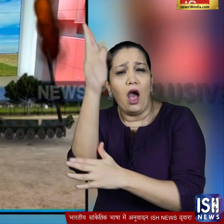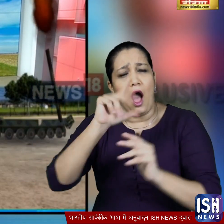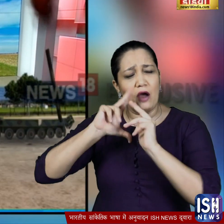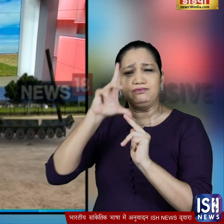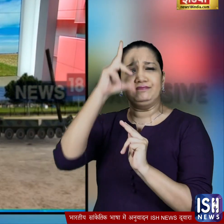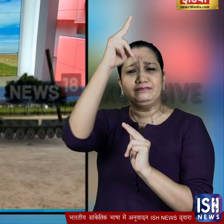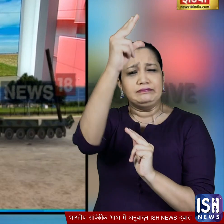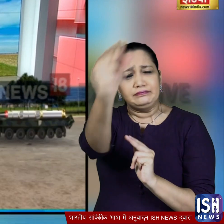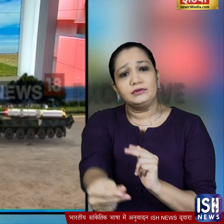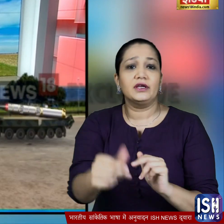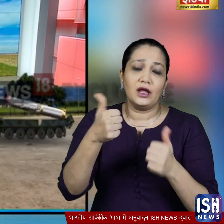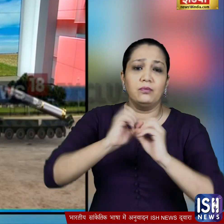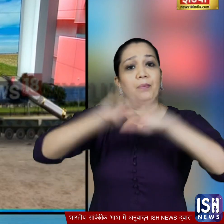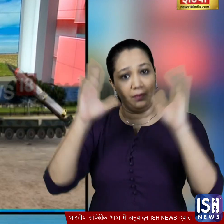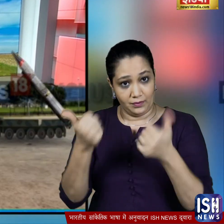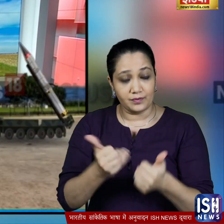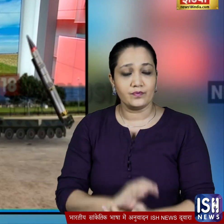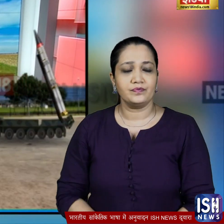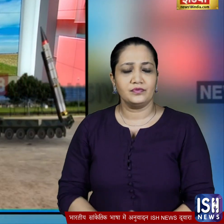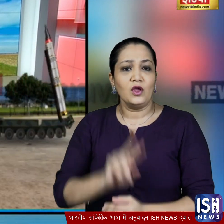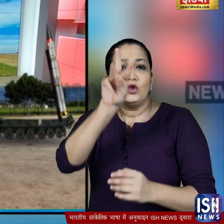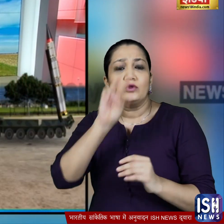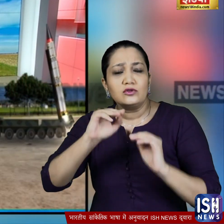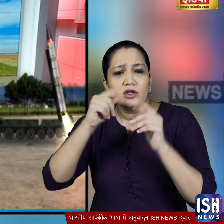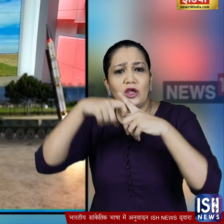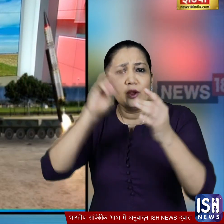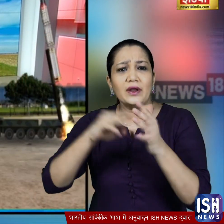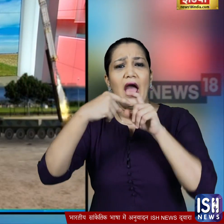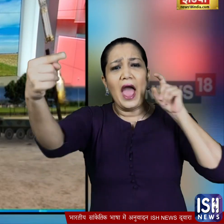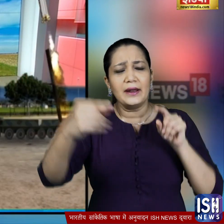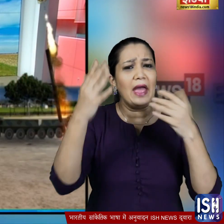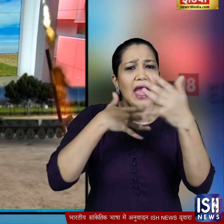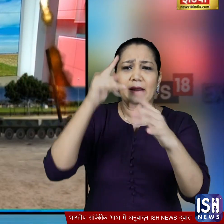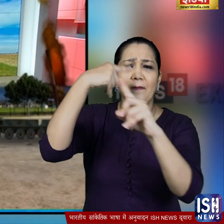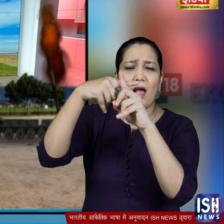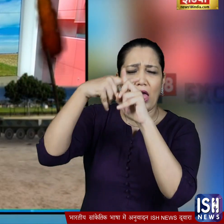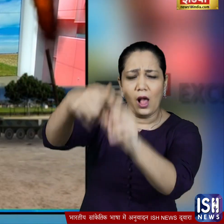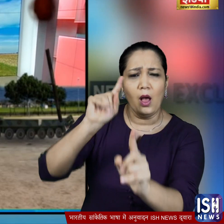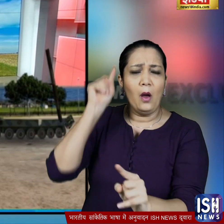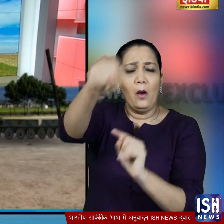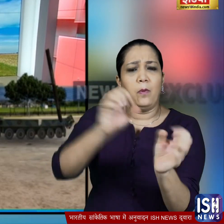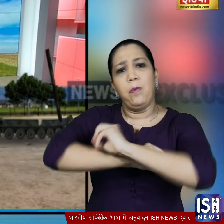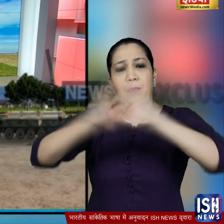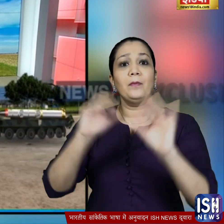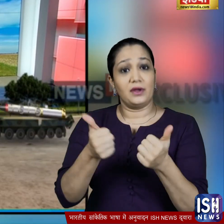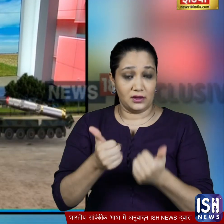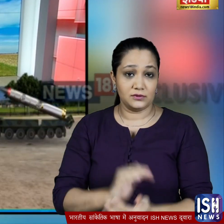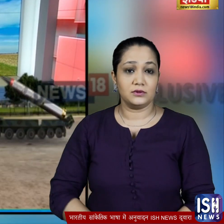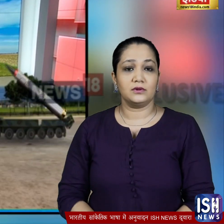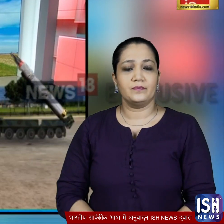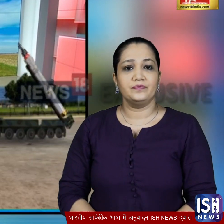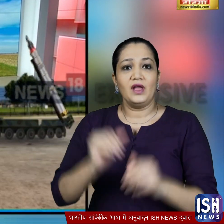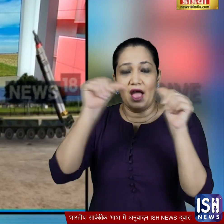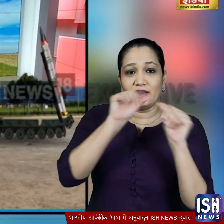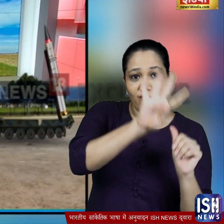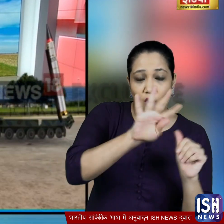यानी 2000 किलोमीटर की दूरी तक दुश्मन के किसी भी ठिकाने को तबाह कर सकती है। बताया गया कि अग्नि 4 और